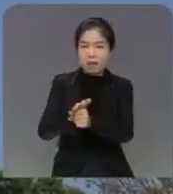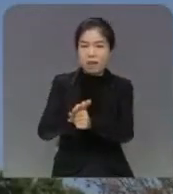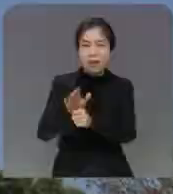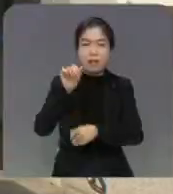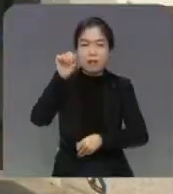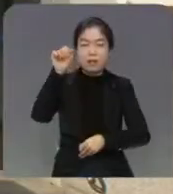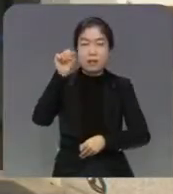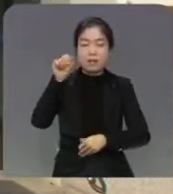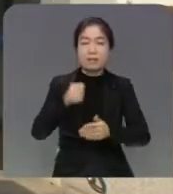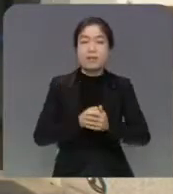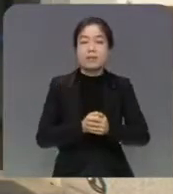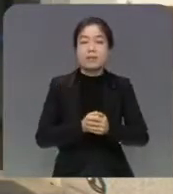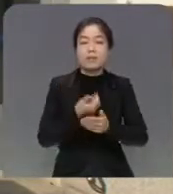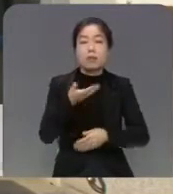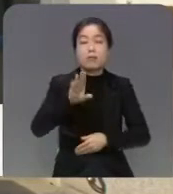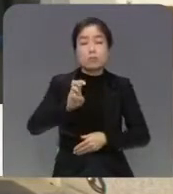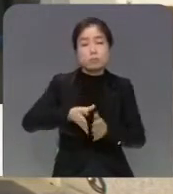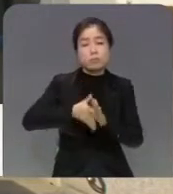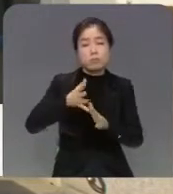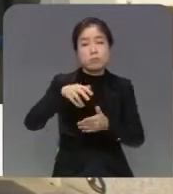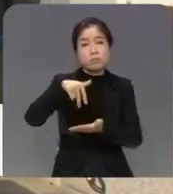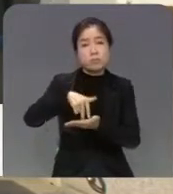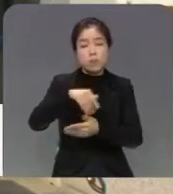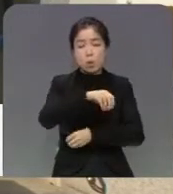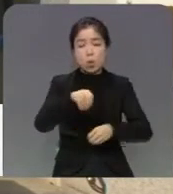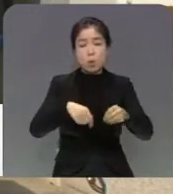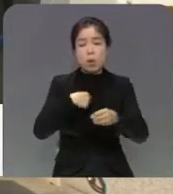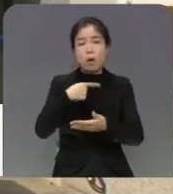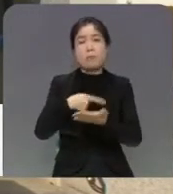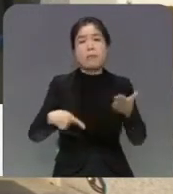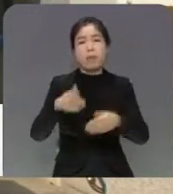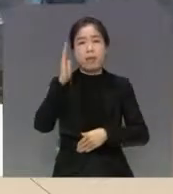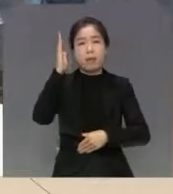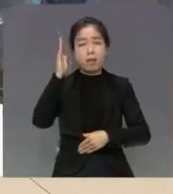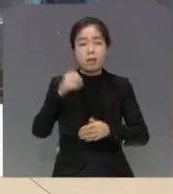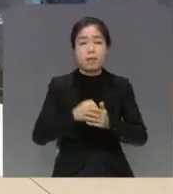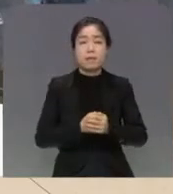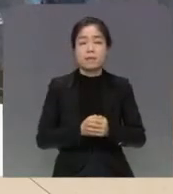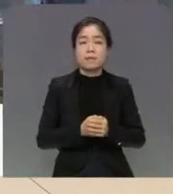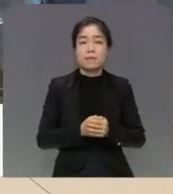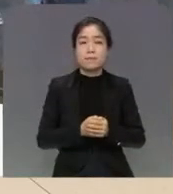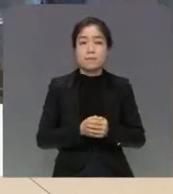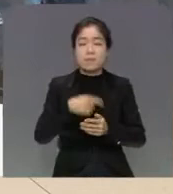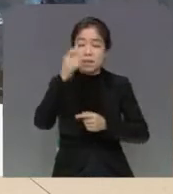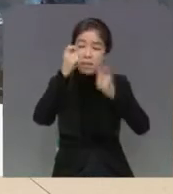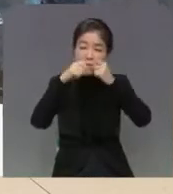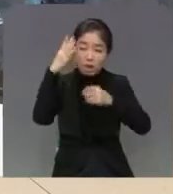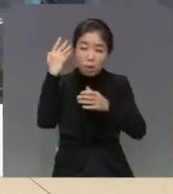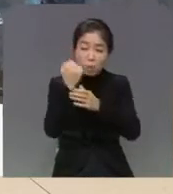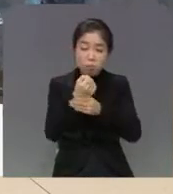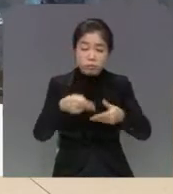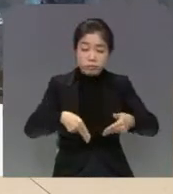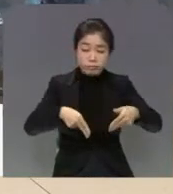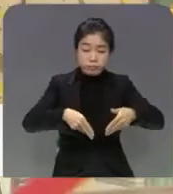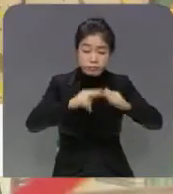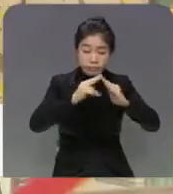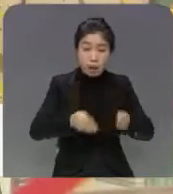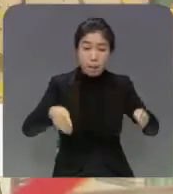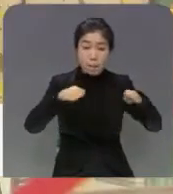겁니다. 하지만 광주시는 오히려 피해자라고 주장합니다. 쓰레기 연료화 시설을